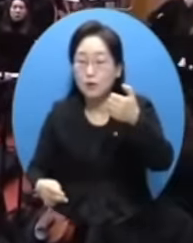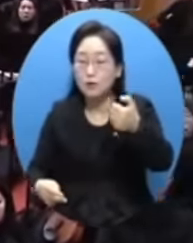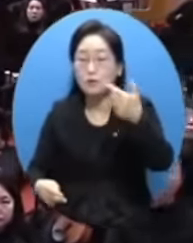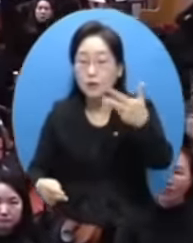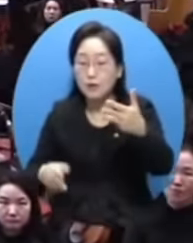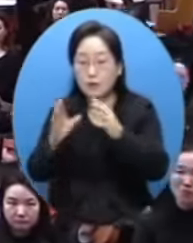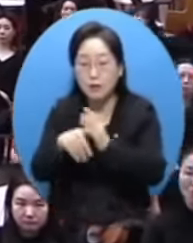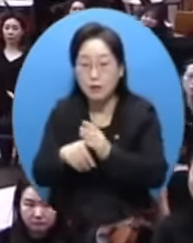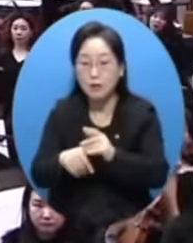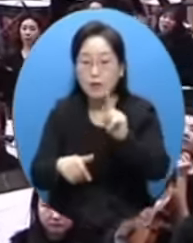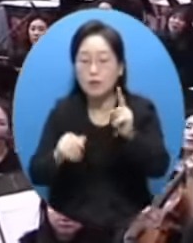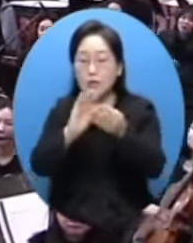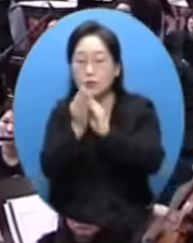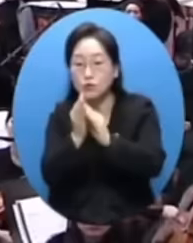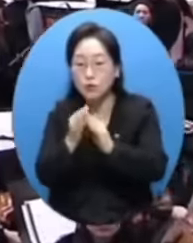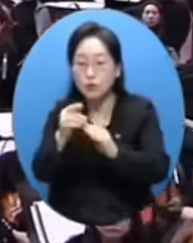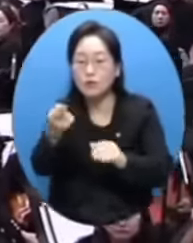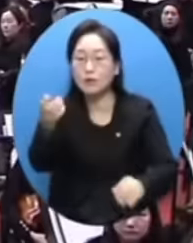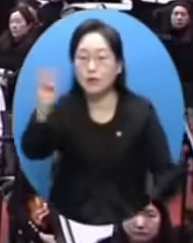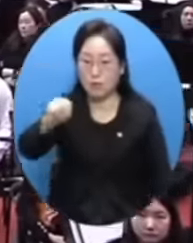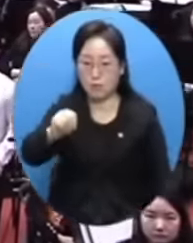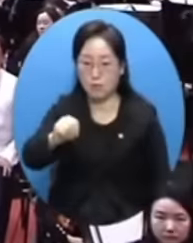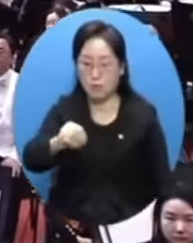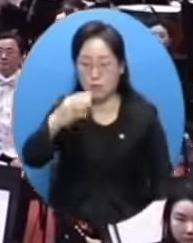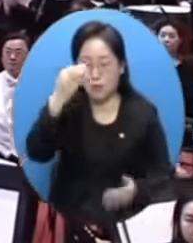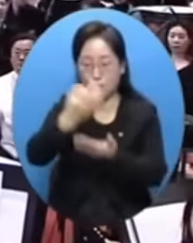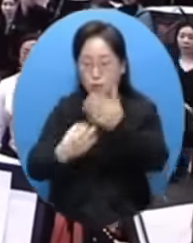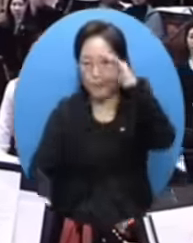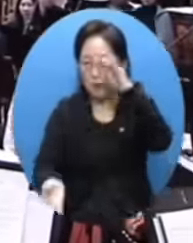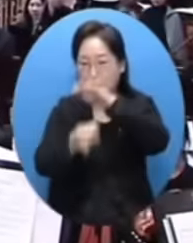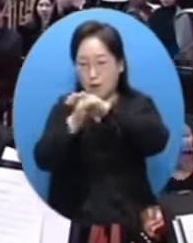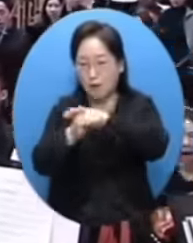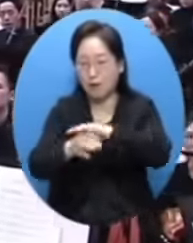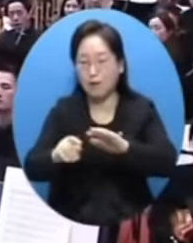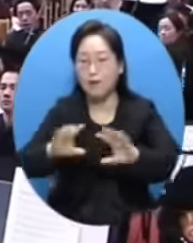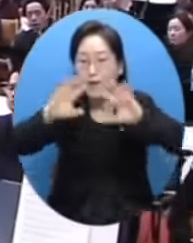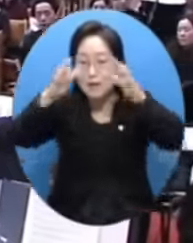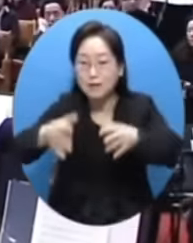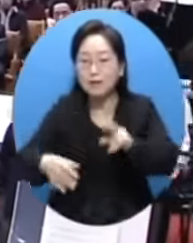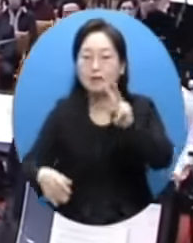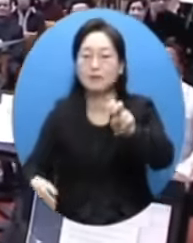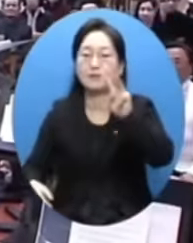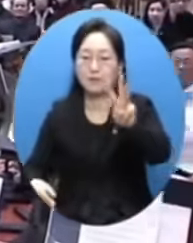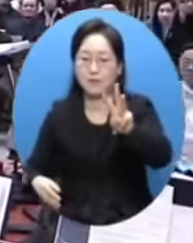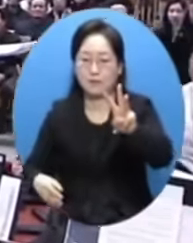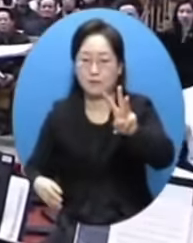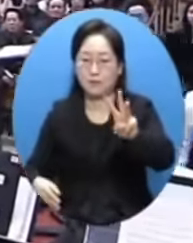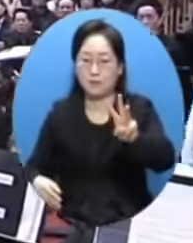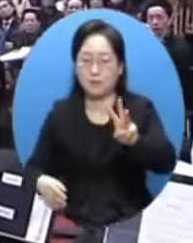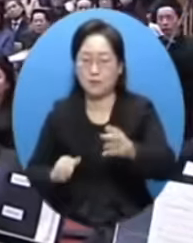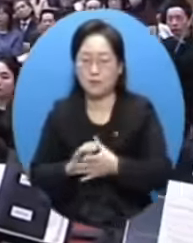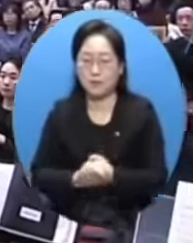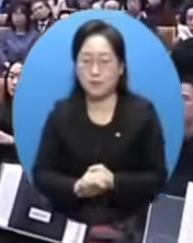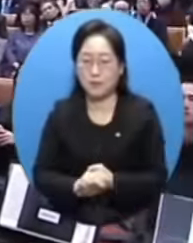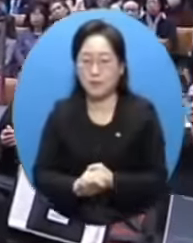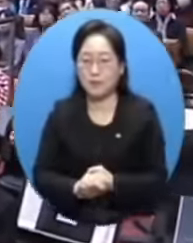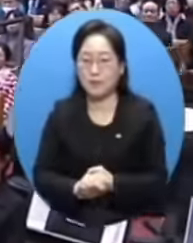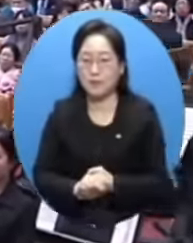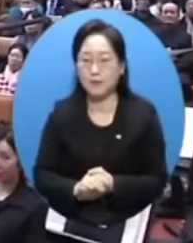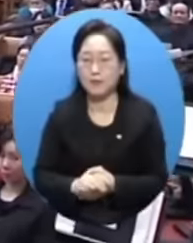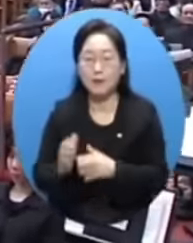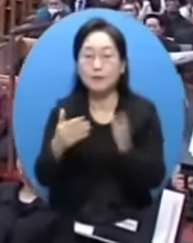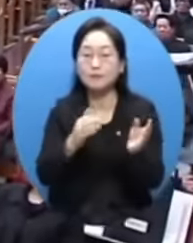5천억의 자산을 달성해 포보스 발표한 부자순위 세계 23위에 이름이 오르기도 했습니다